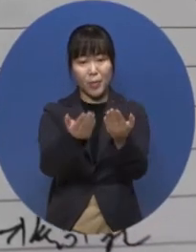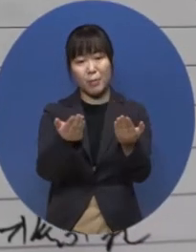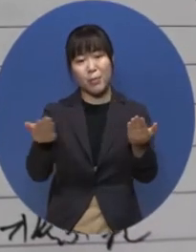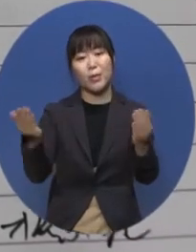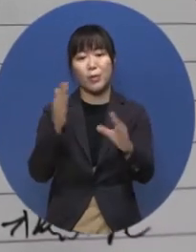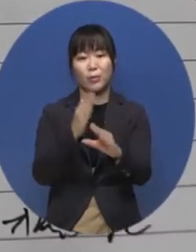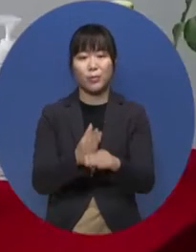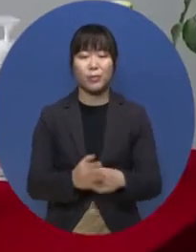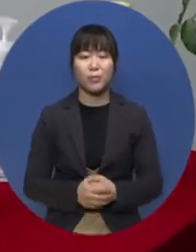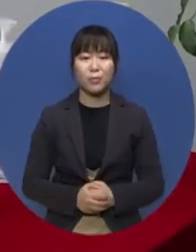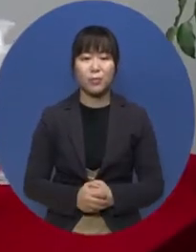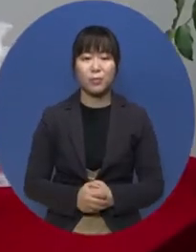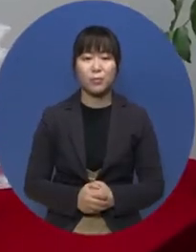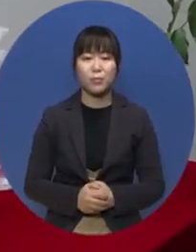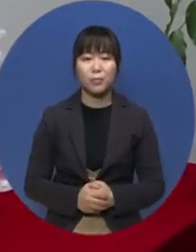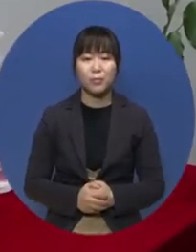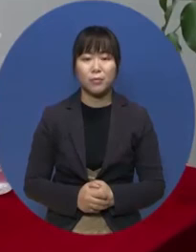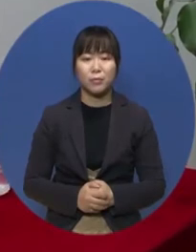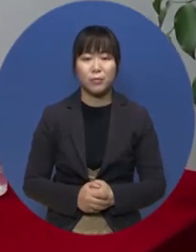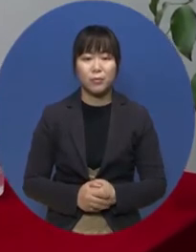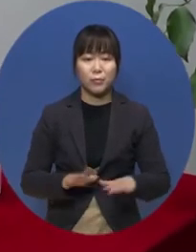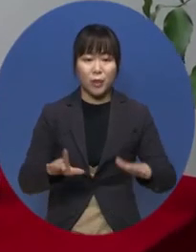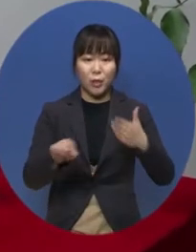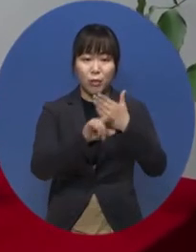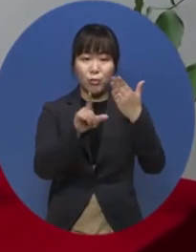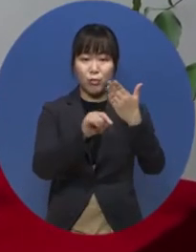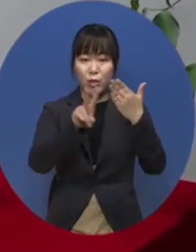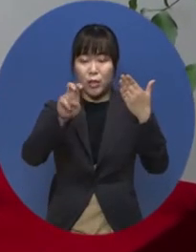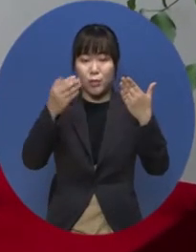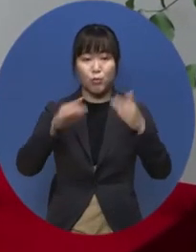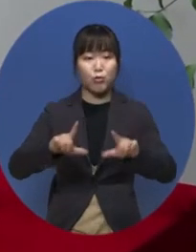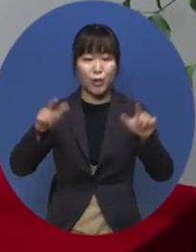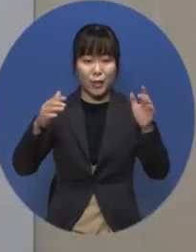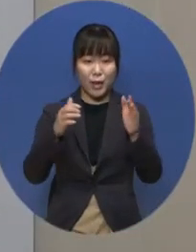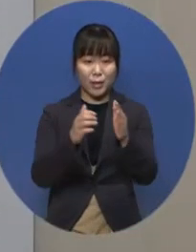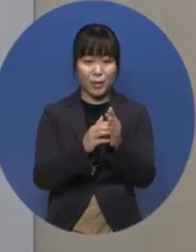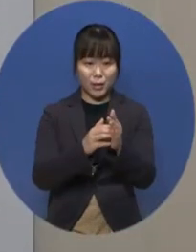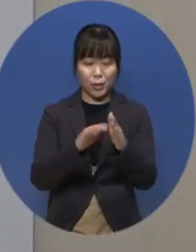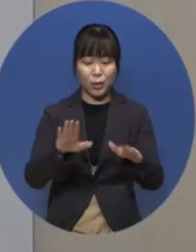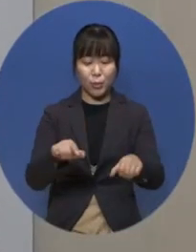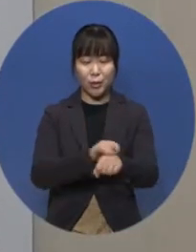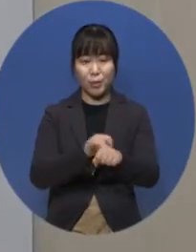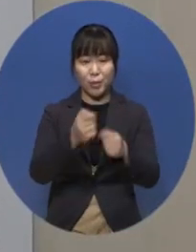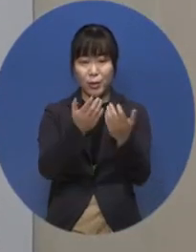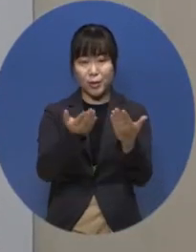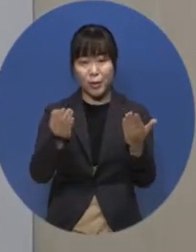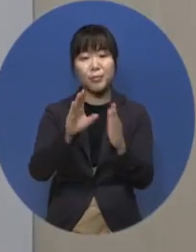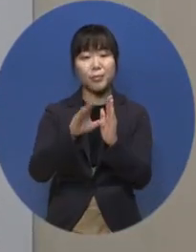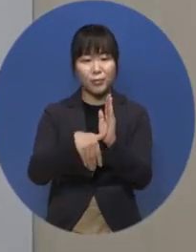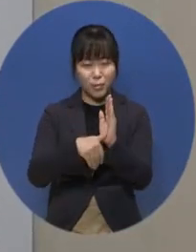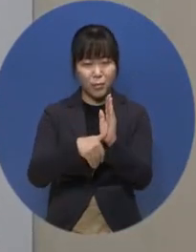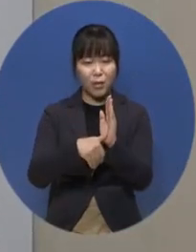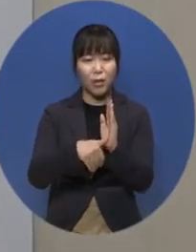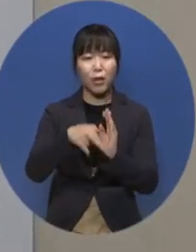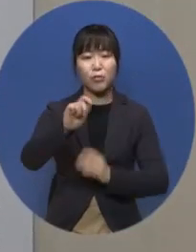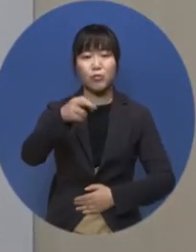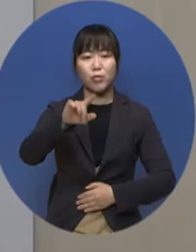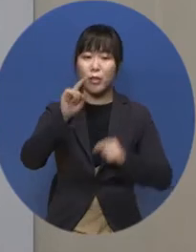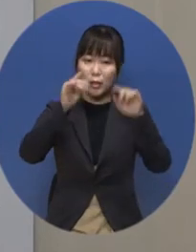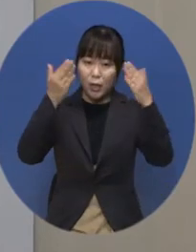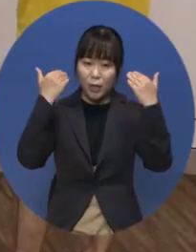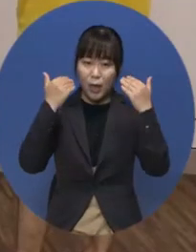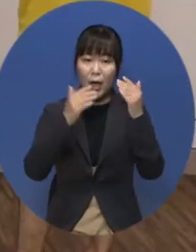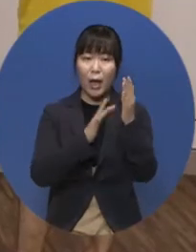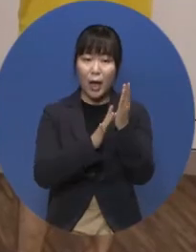하고 있습니다 오는 9월 29일까지 열리게 되는 이번 특별전에 는 춘천 돼 한약